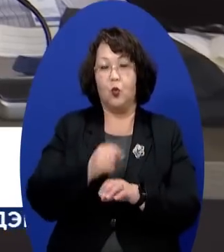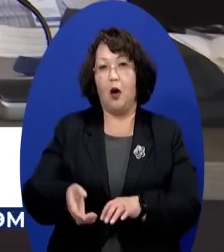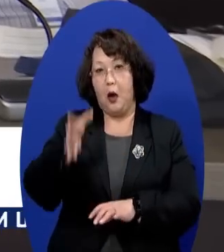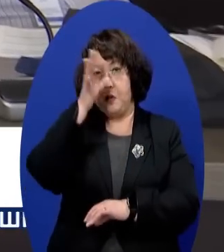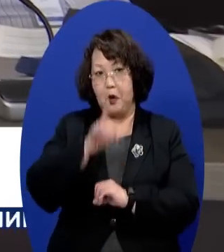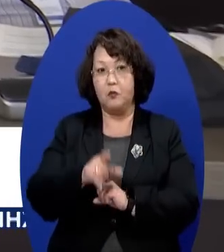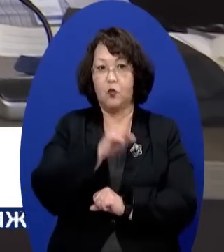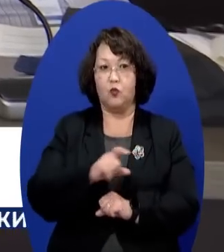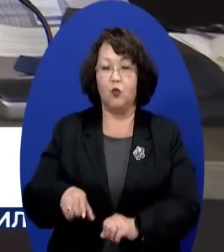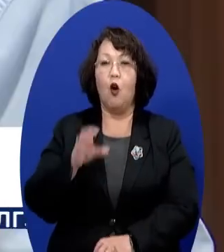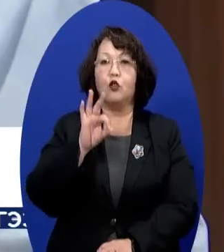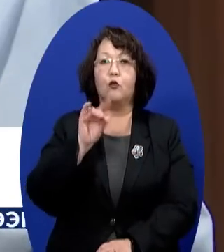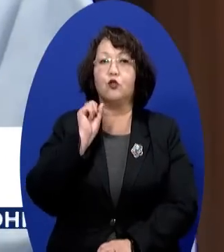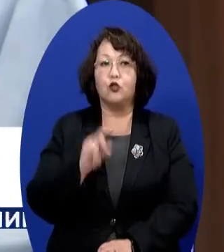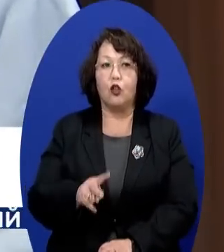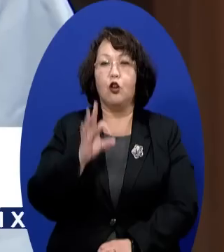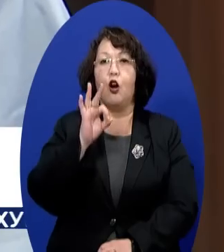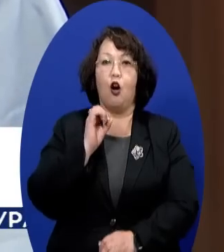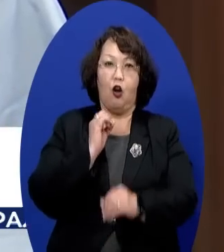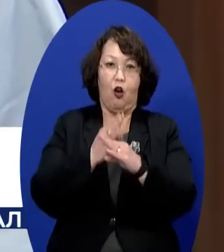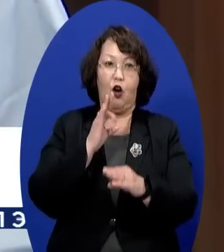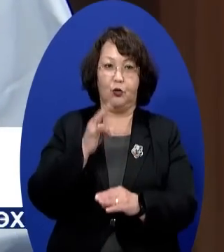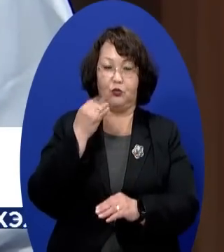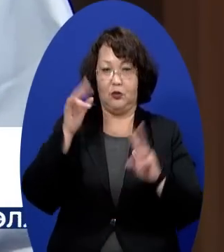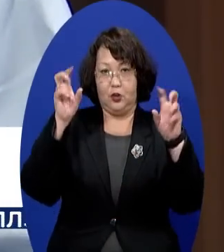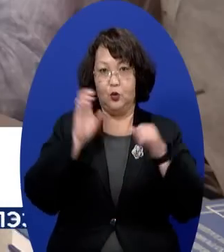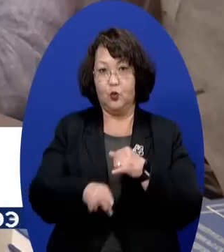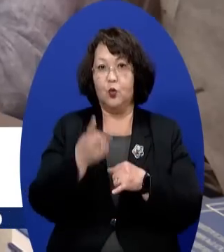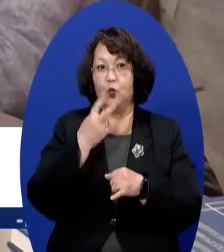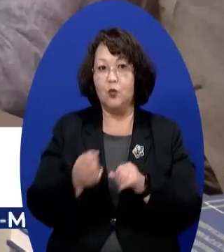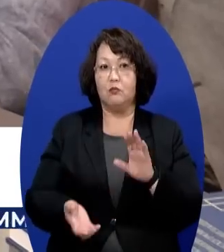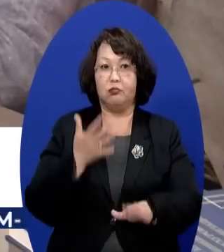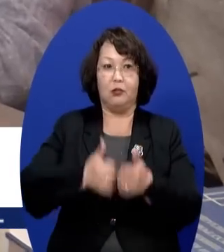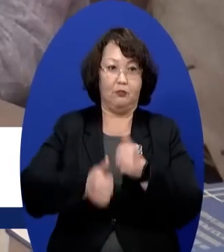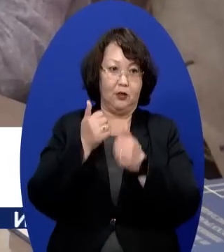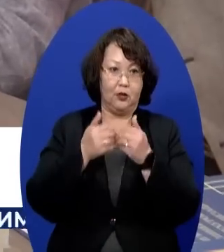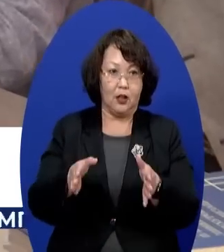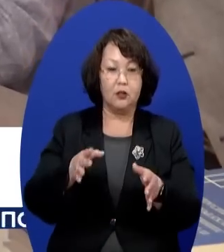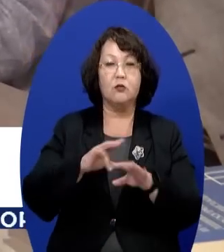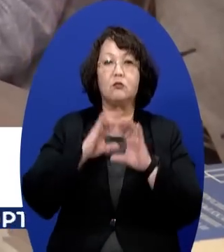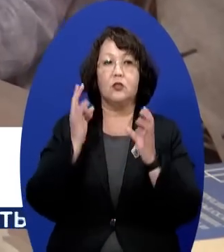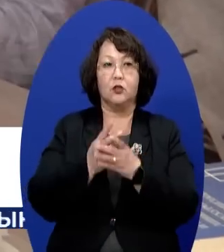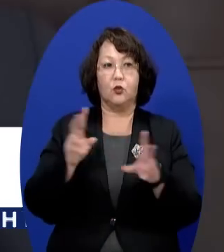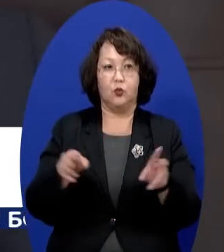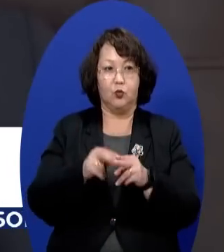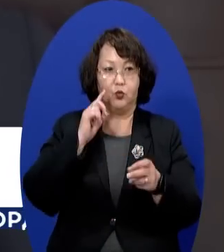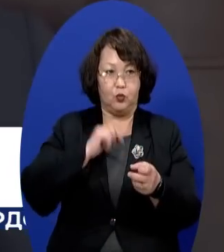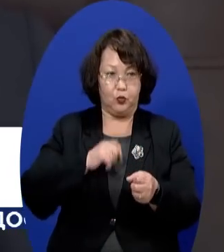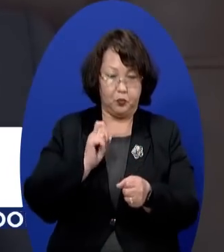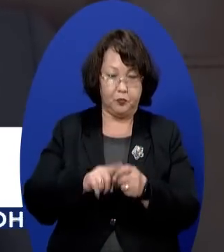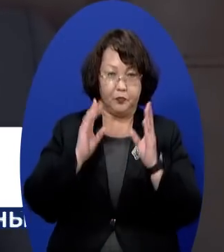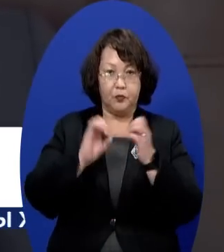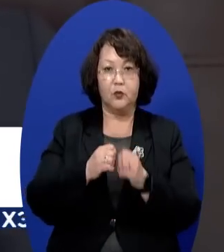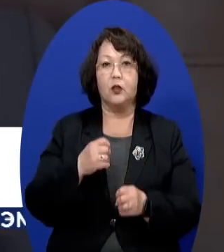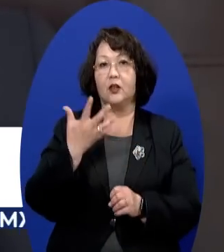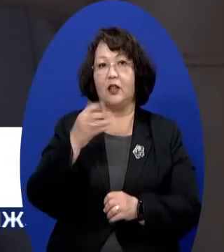судлаачид оновчлол, оновчтой удирдлагын онлайн сүлийн үеийн нээлт олол амжилтыг нэгтгэн дүгнэх зорилт тавьсан. 23-ны хүртэл үргэлжлэх хурлаар 50